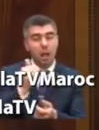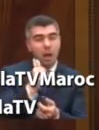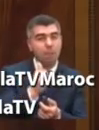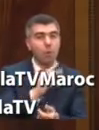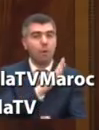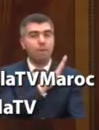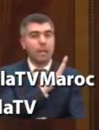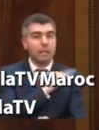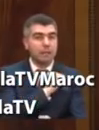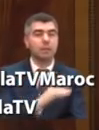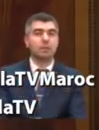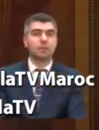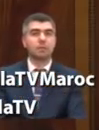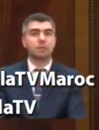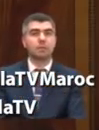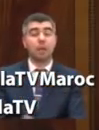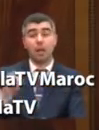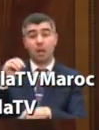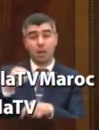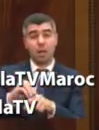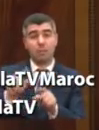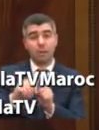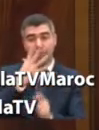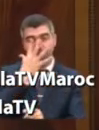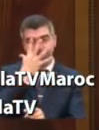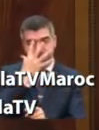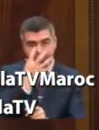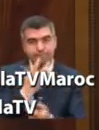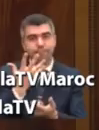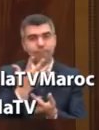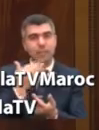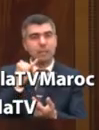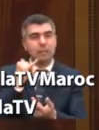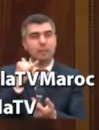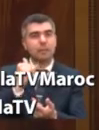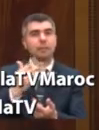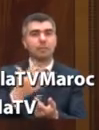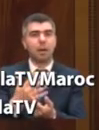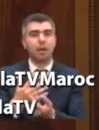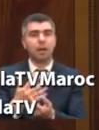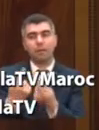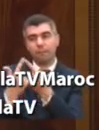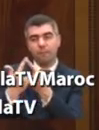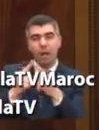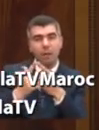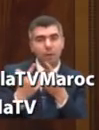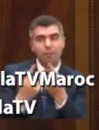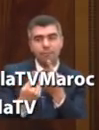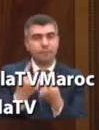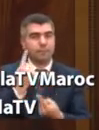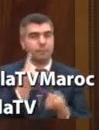الصهيوني، وتستحضر الآلام والمعاناة، وتستحضر الخروقات الجسيمة في